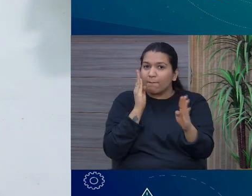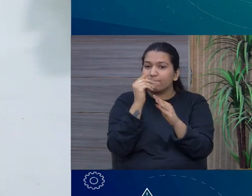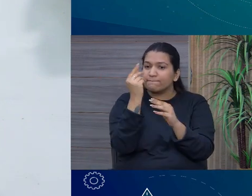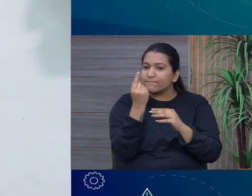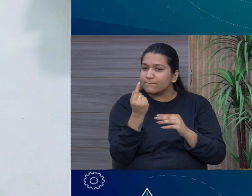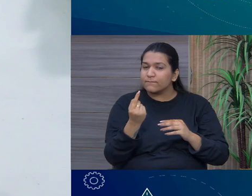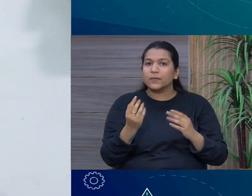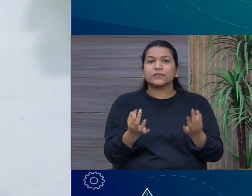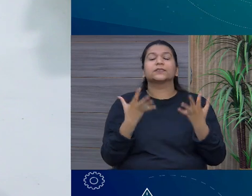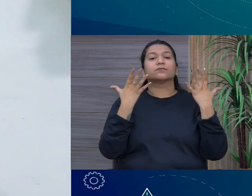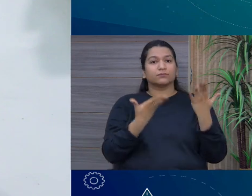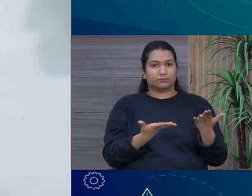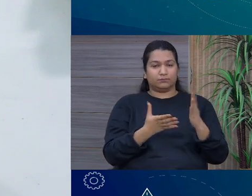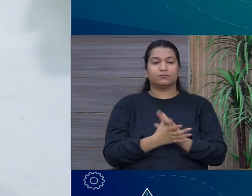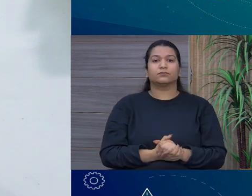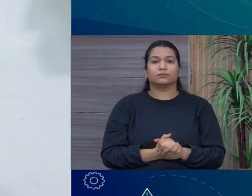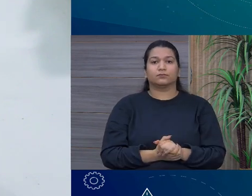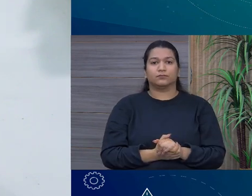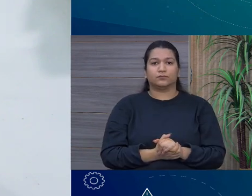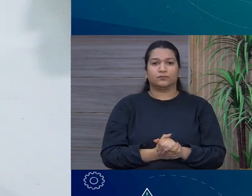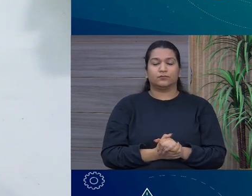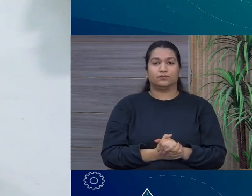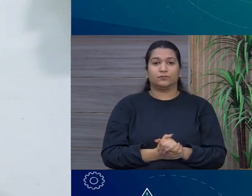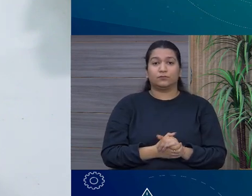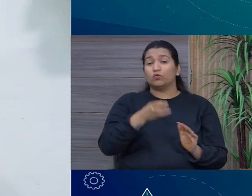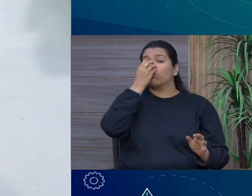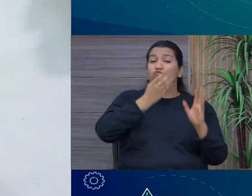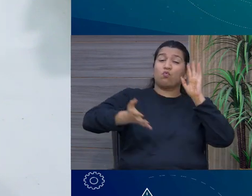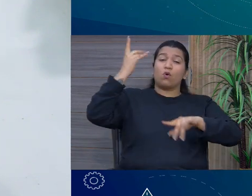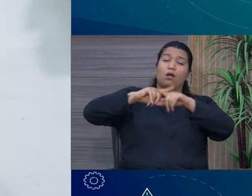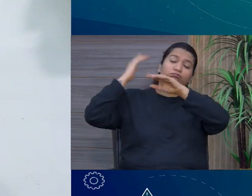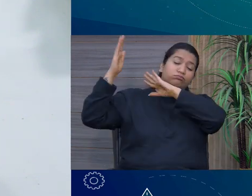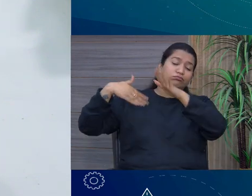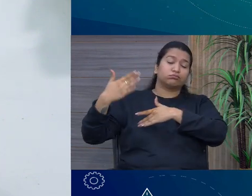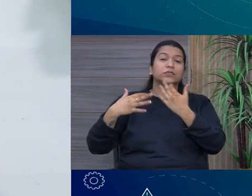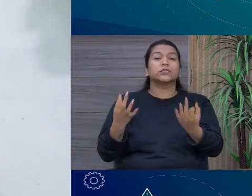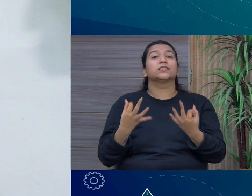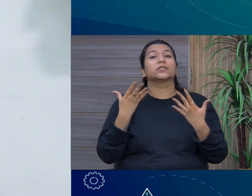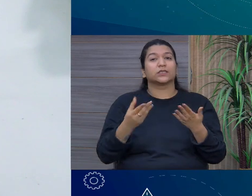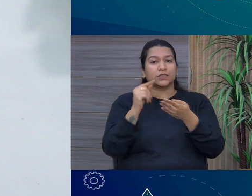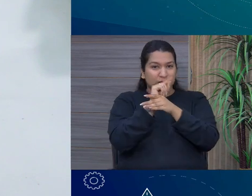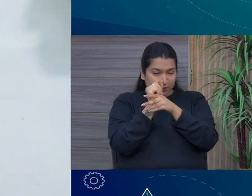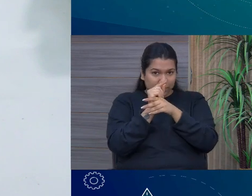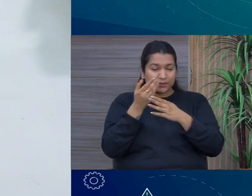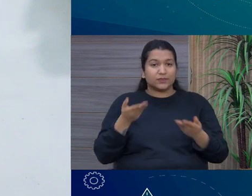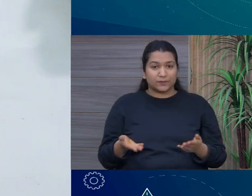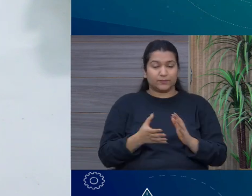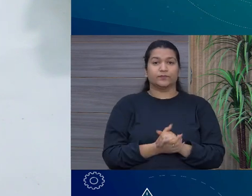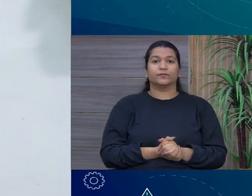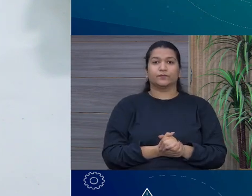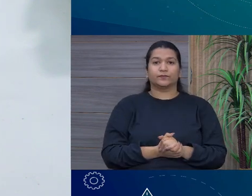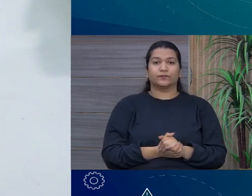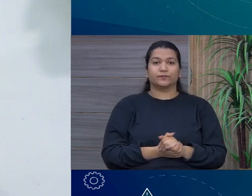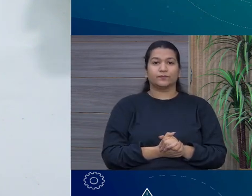जाते थे, वो भी बड़े लंबे लंबे। बिल्कुल सर। तो फिर उस जमाने से लेके यहाँ तक जो हाईटेक एक जमाना हम देखते हैं उसमें भी एक लंबा परिवर्तन, एक पूरी एक